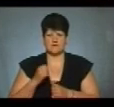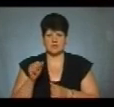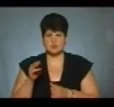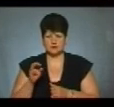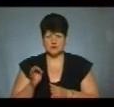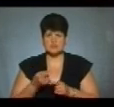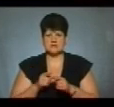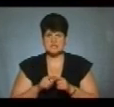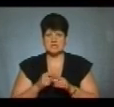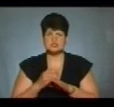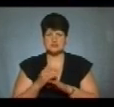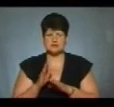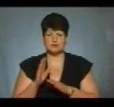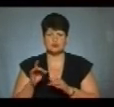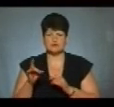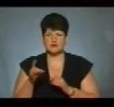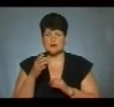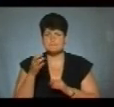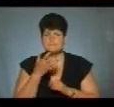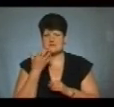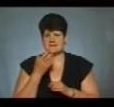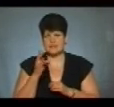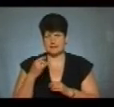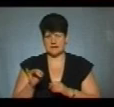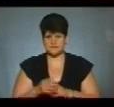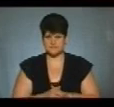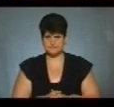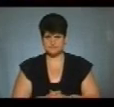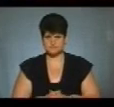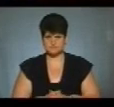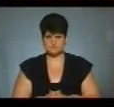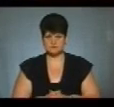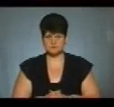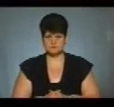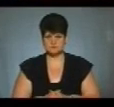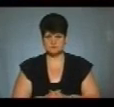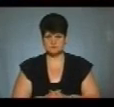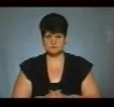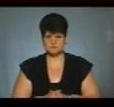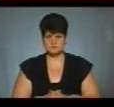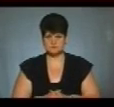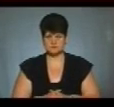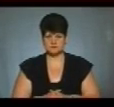частинка мікрорайону Великого району Південний. Богдана Сарабун, Андрій Бодак. Новини.